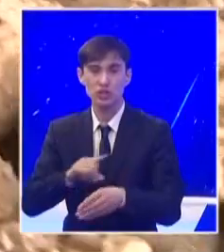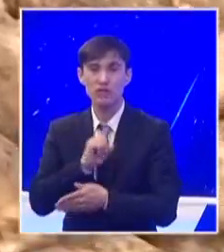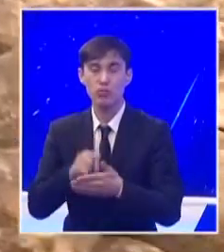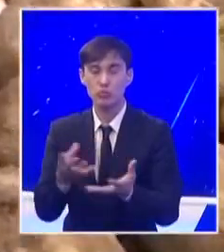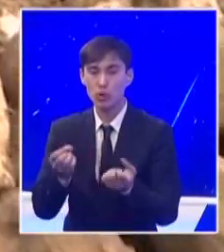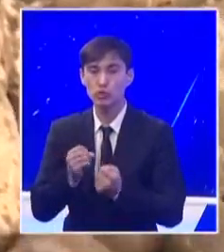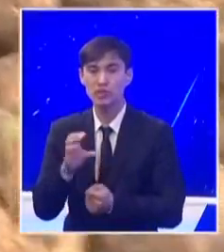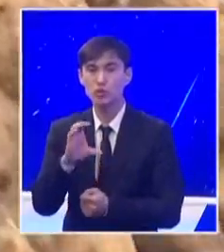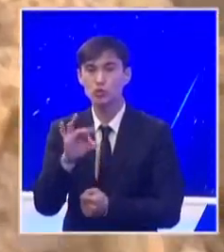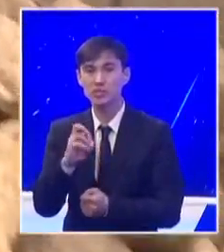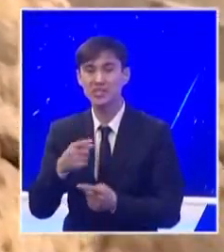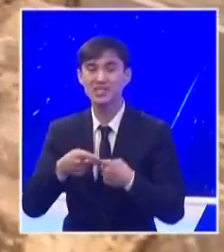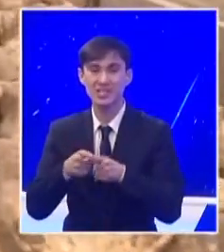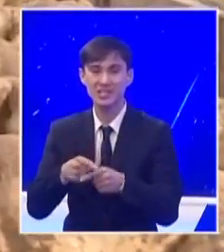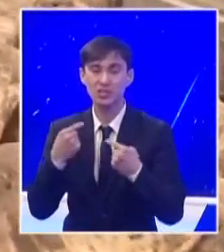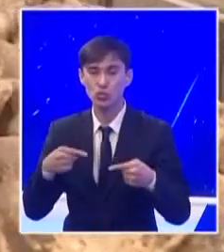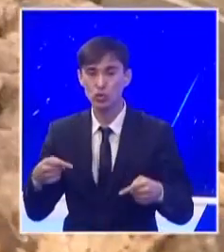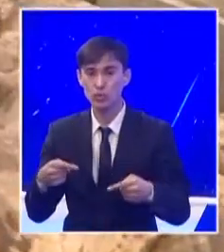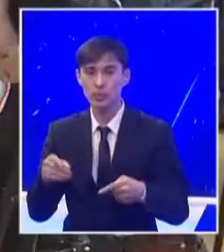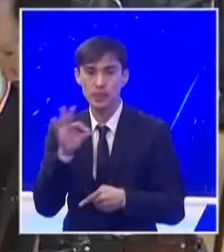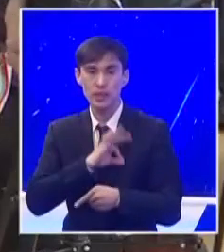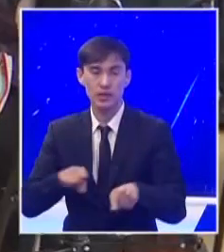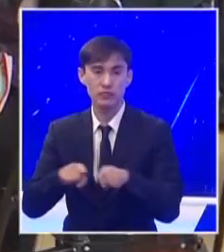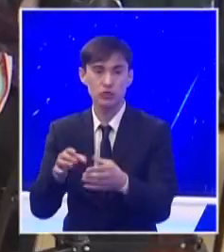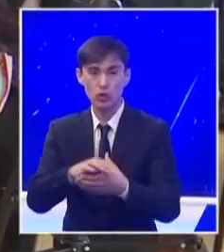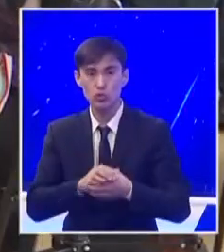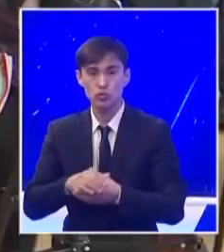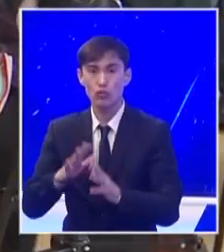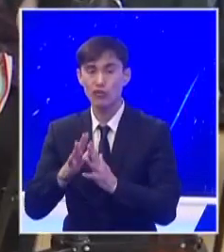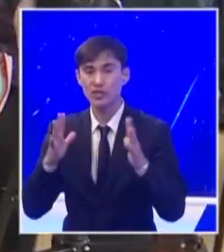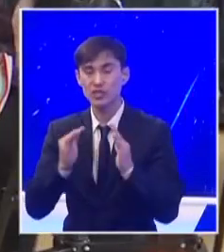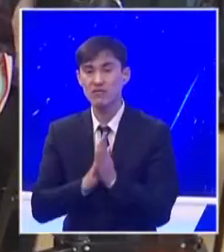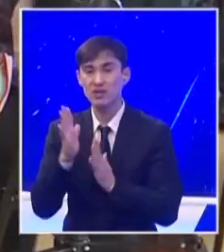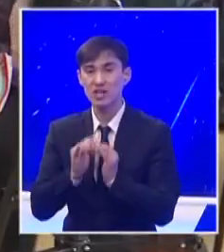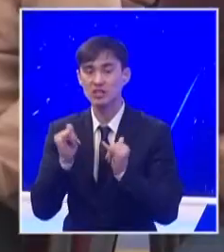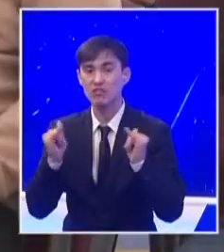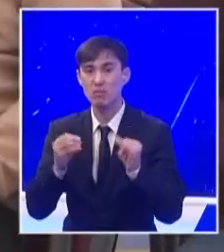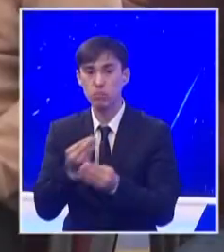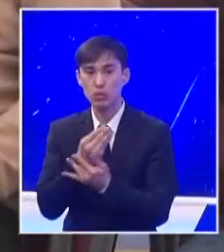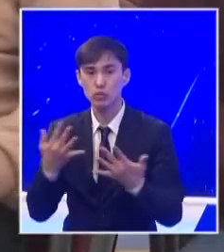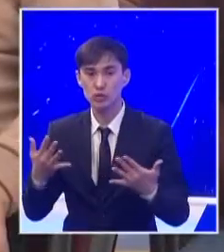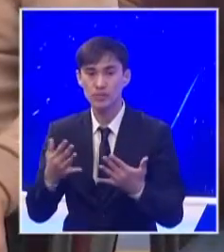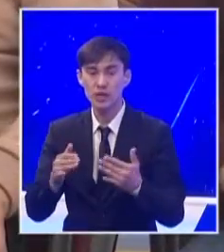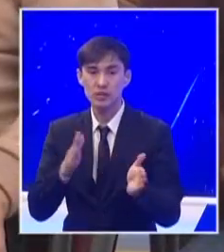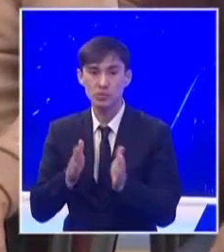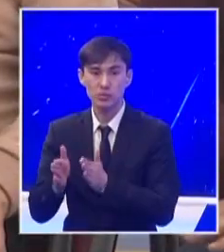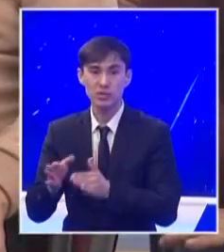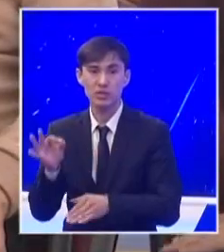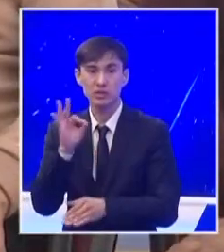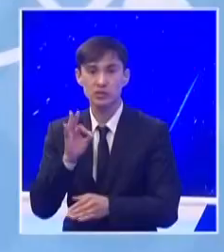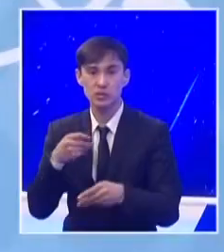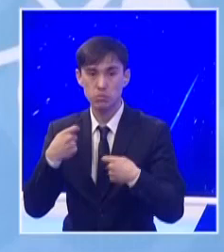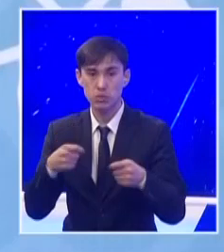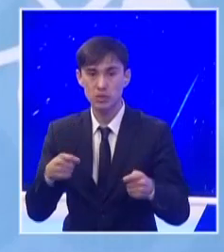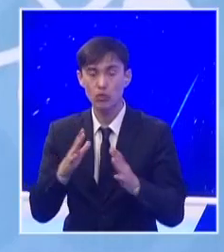субсидий, лизинга техники и другого. Преимуществом таких союзов станет увеличение выращиваемой продукции, налаживание стабильного сбыта, а